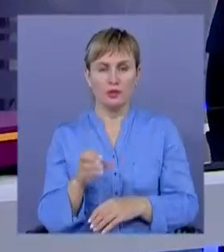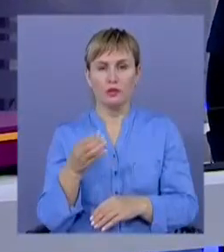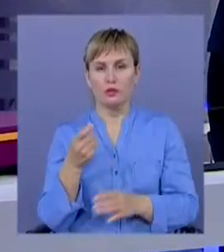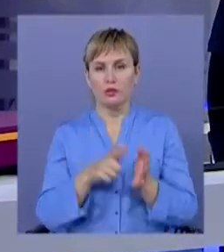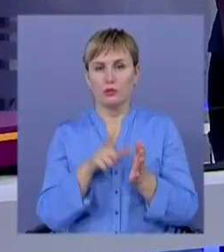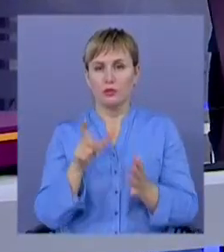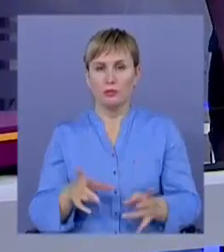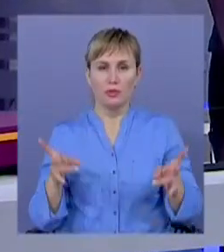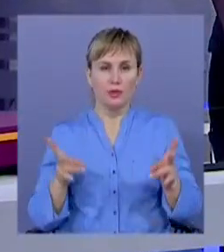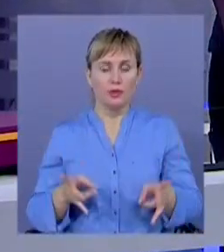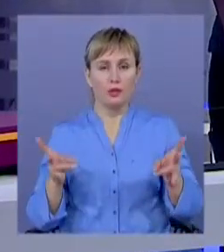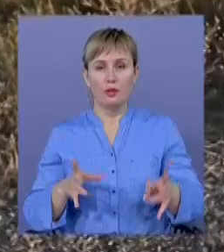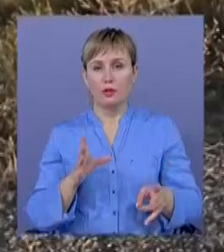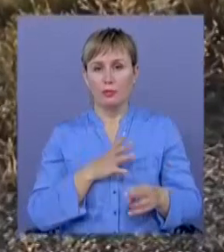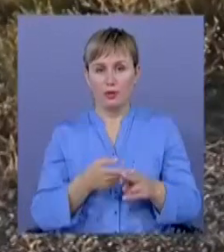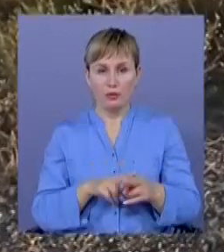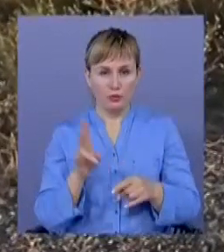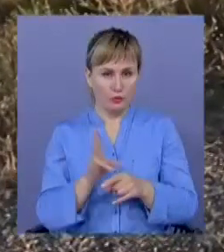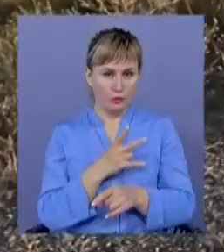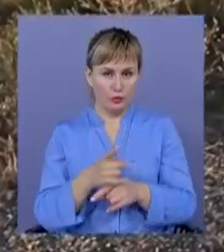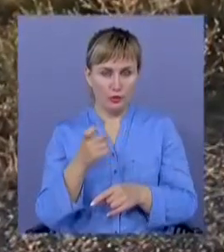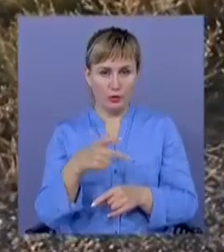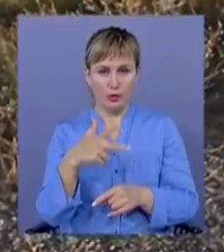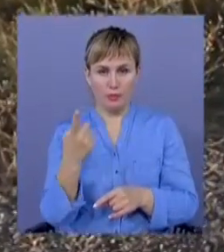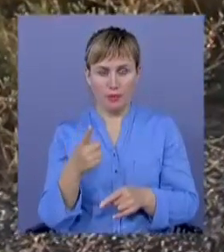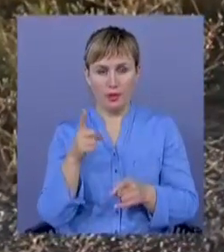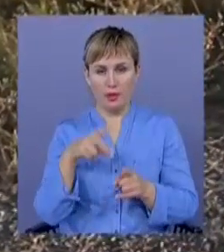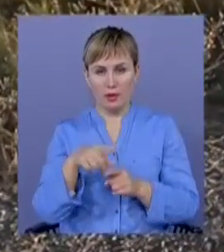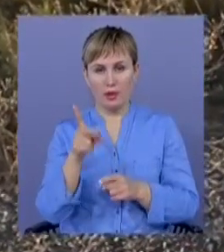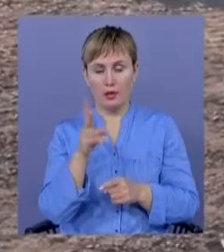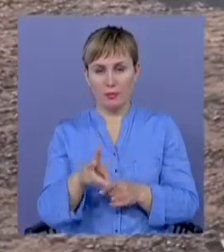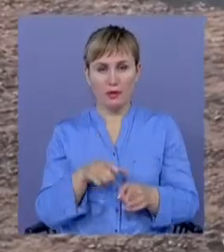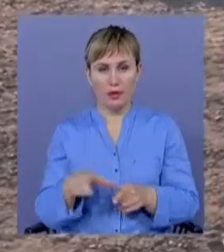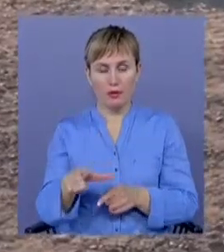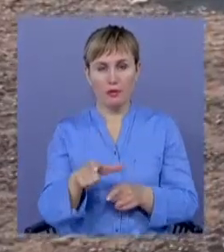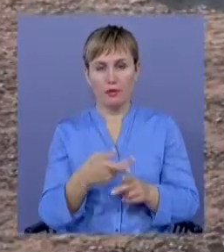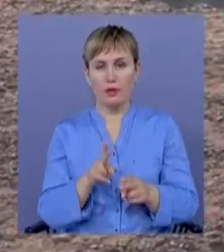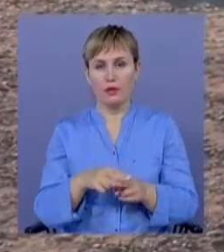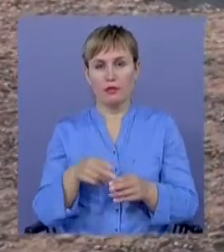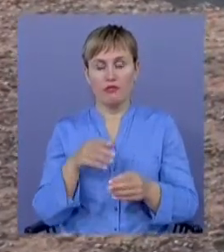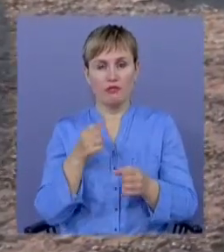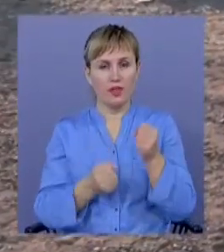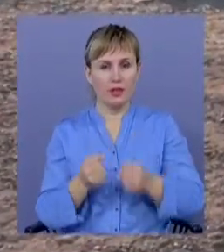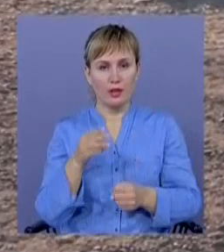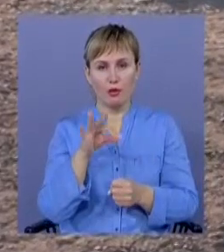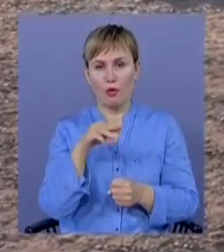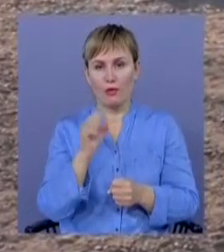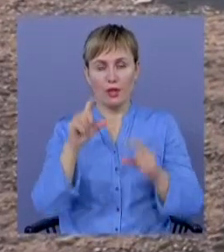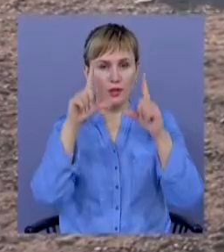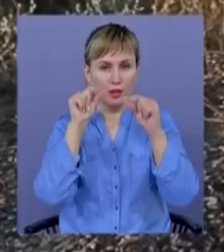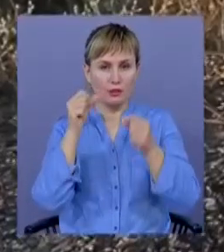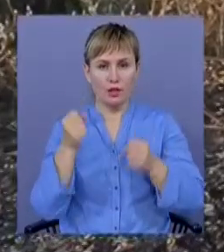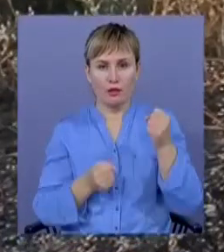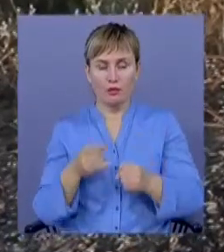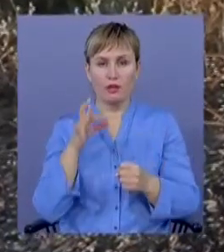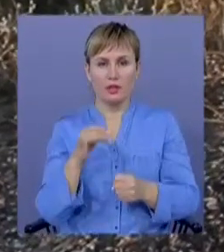7 пострадали. Трагедия произошла этой ночью на 131-м километре автодороги. Предварительно водитель Toyota East заснул за рулем